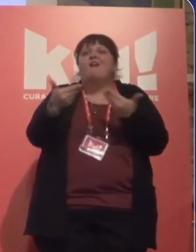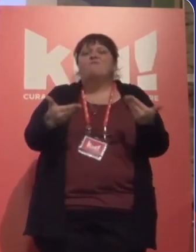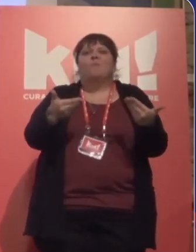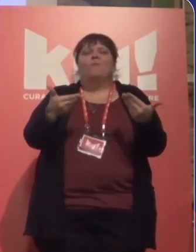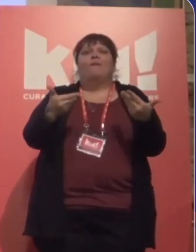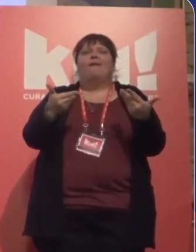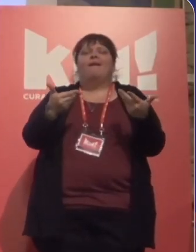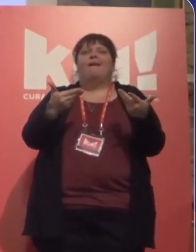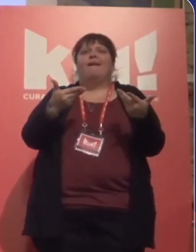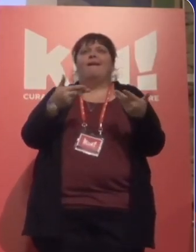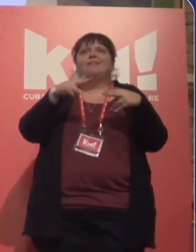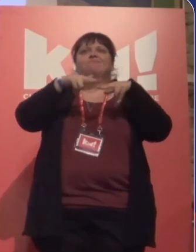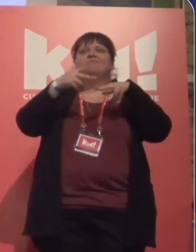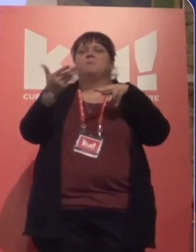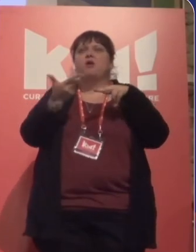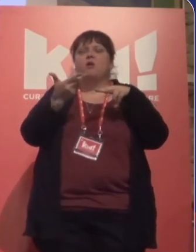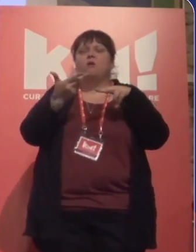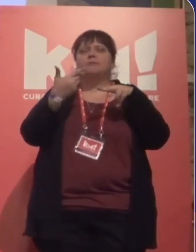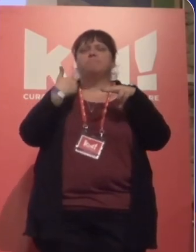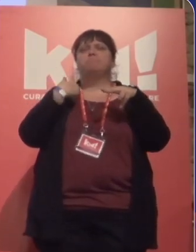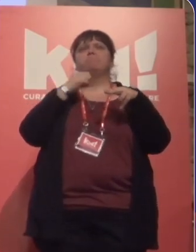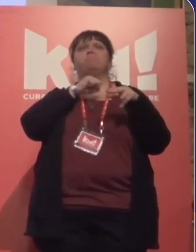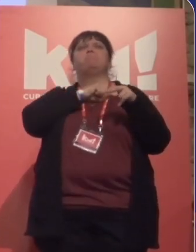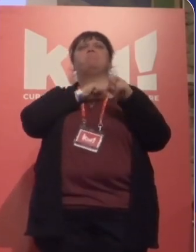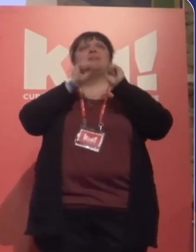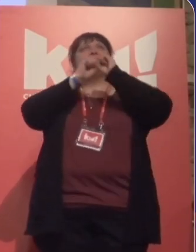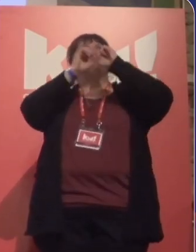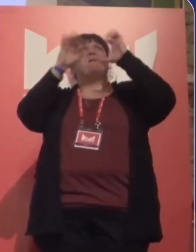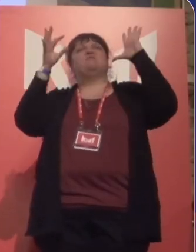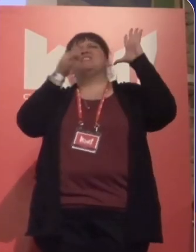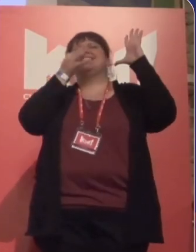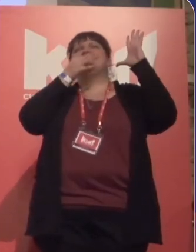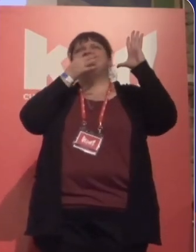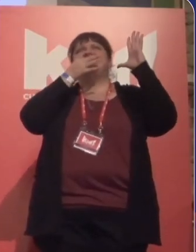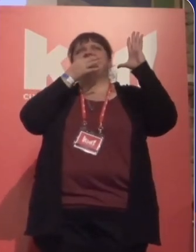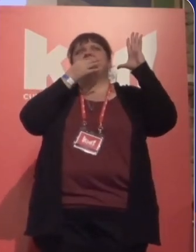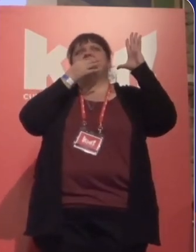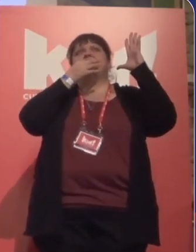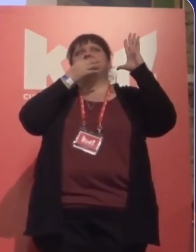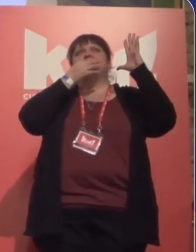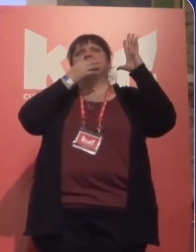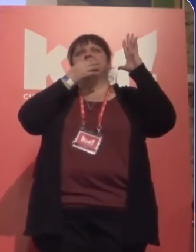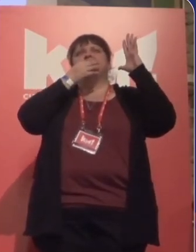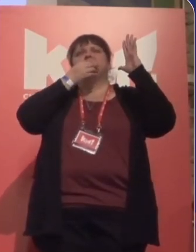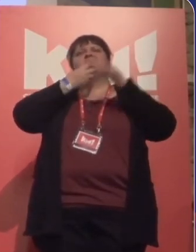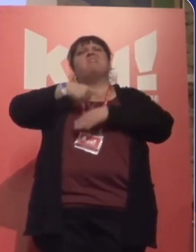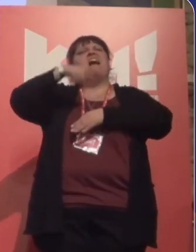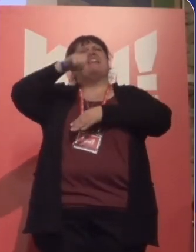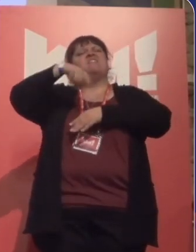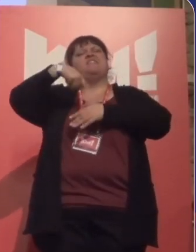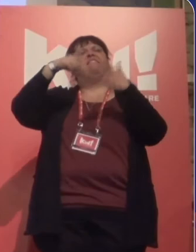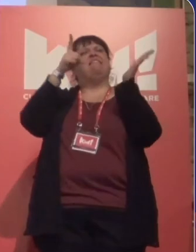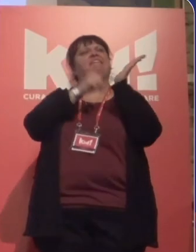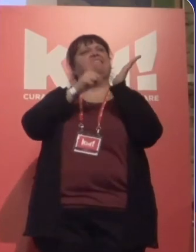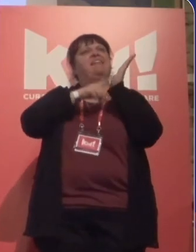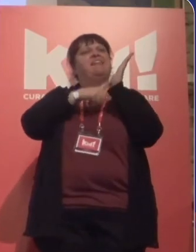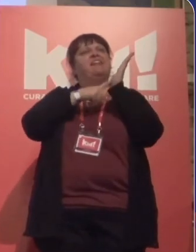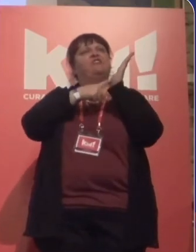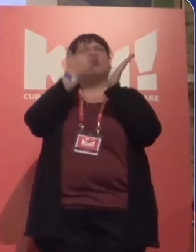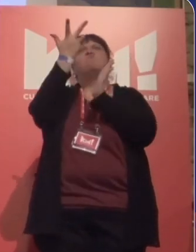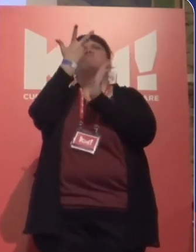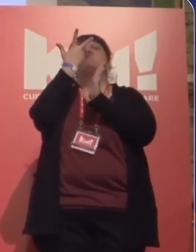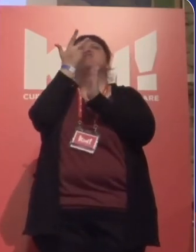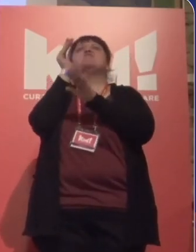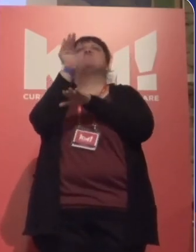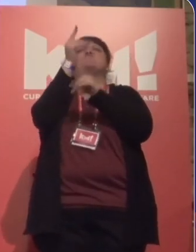dire rivendicare il diritto a desiderare un contesto radicalmente cambiato e